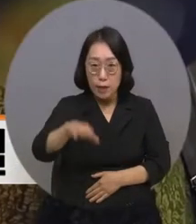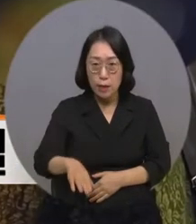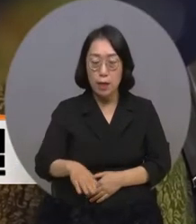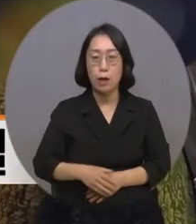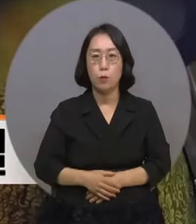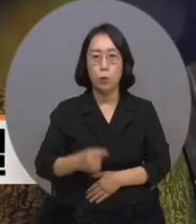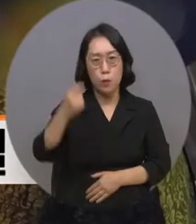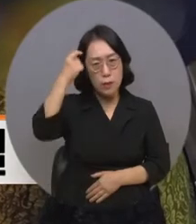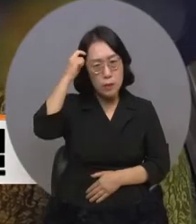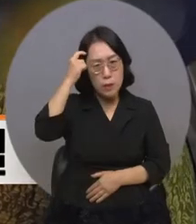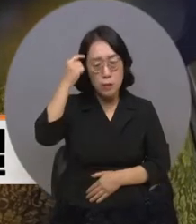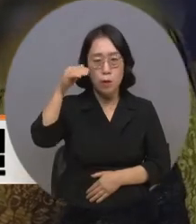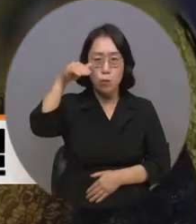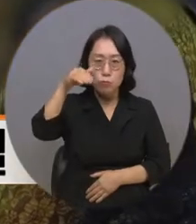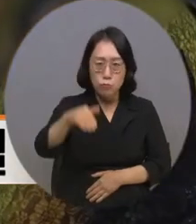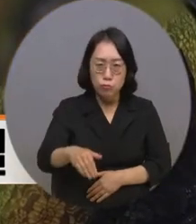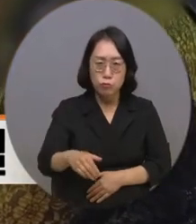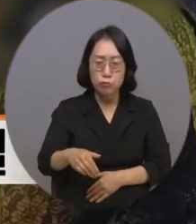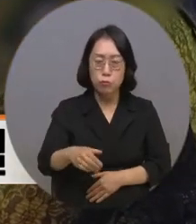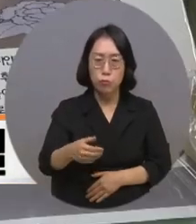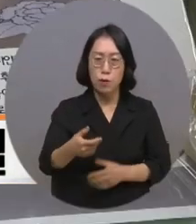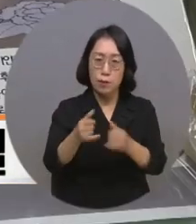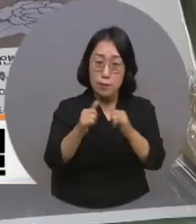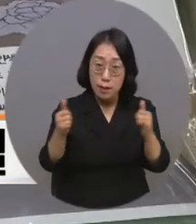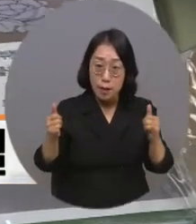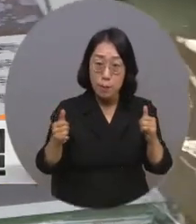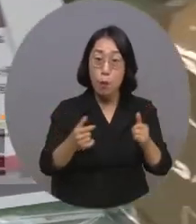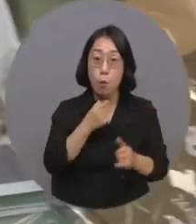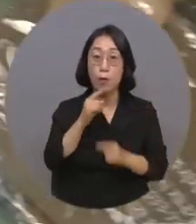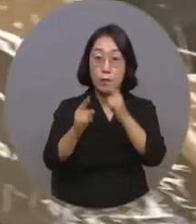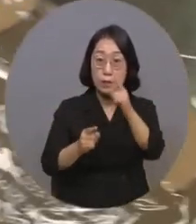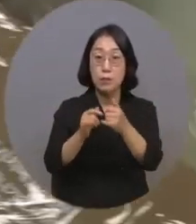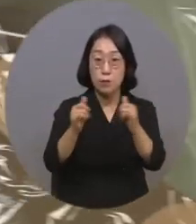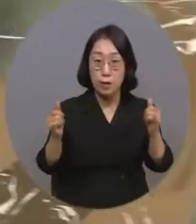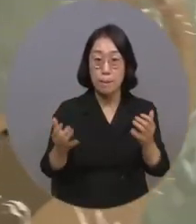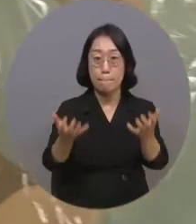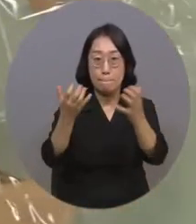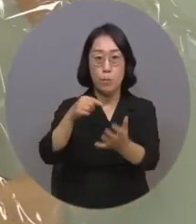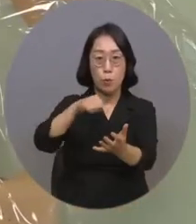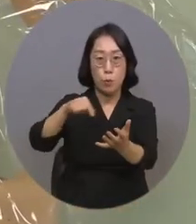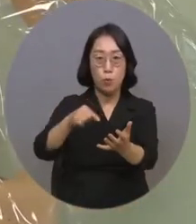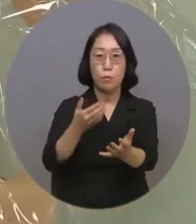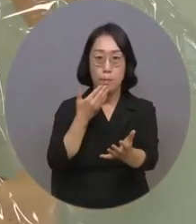인지저하 의심군 중 프로그램에 참여를 원하면 함께 할수 있습니다.